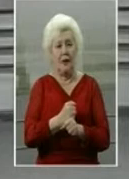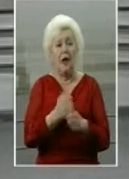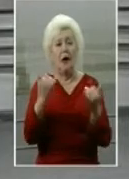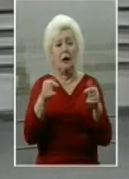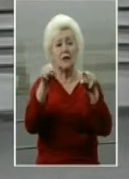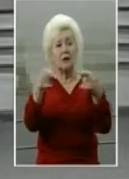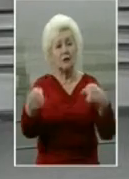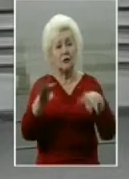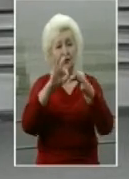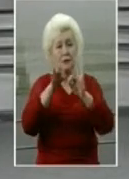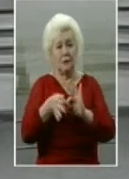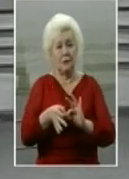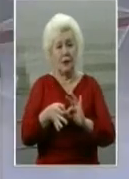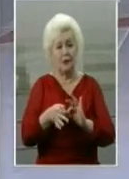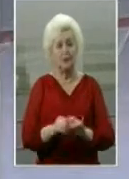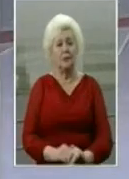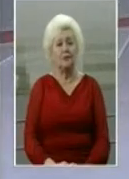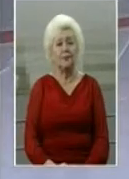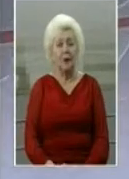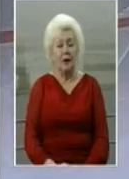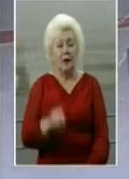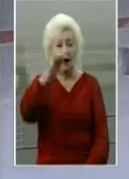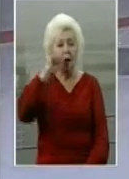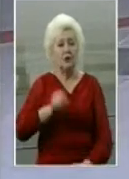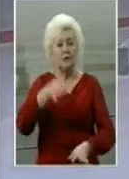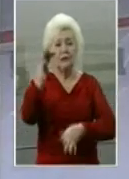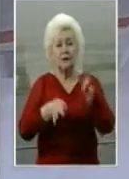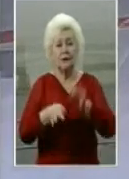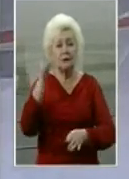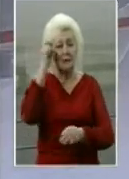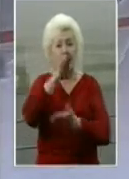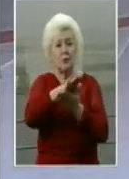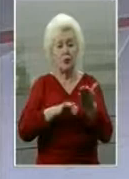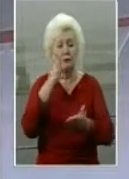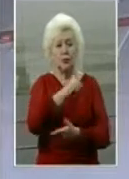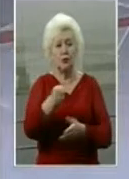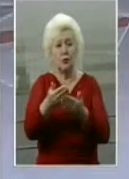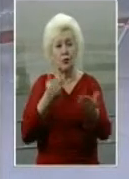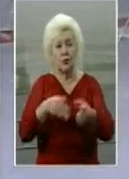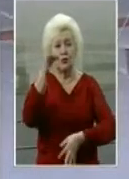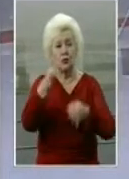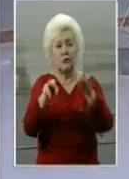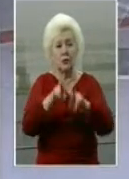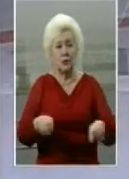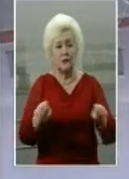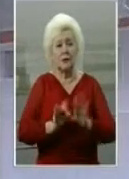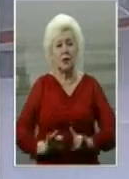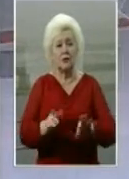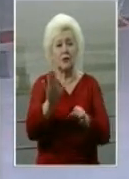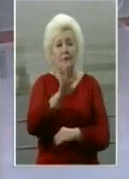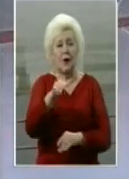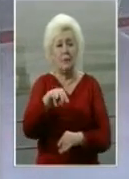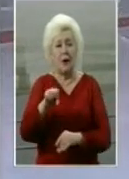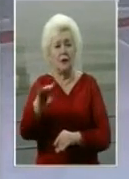А зараз про це та інше детальніше. Шевченківський суд Києва продовжив термін досудового розслідування у справі